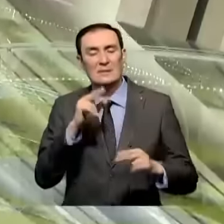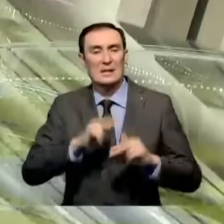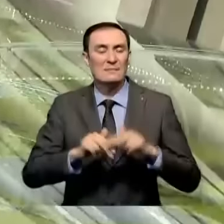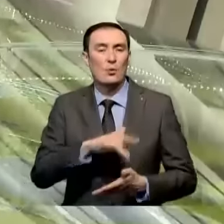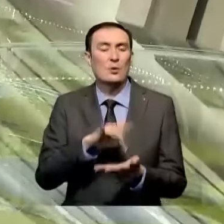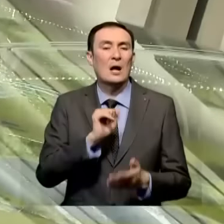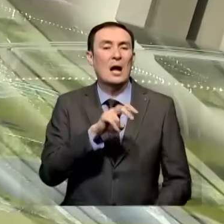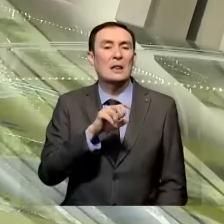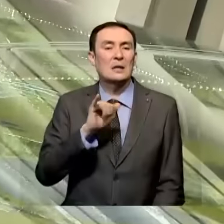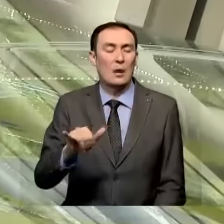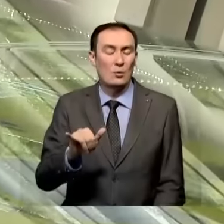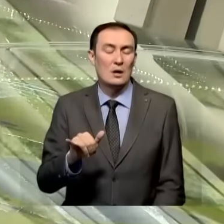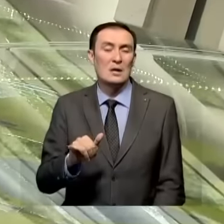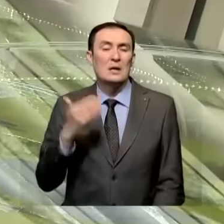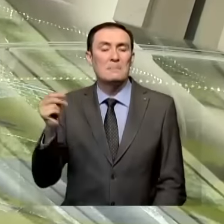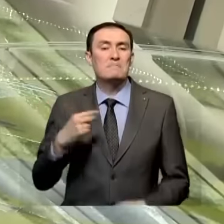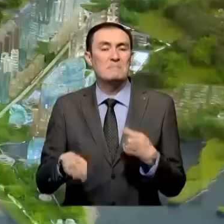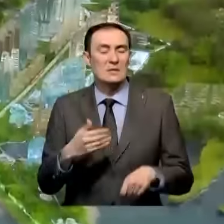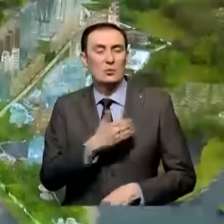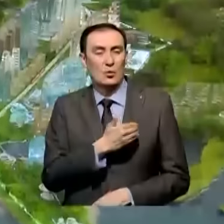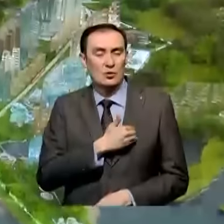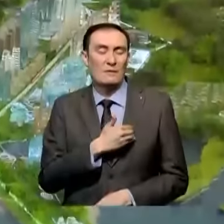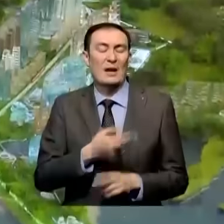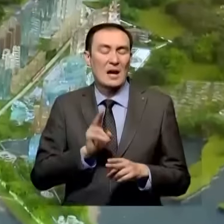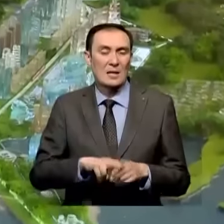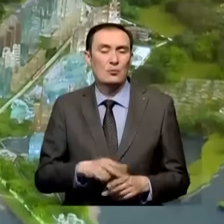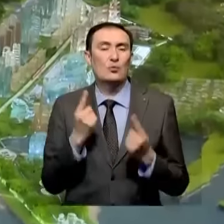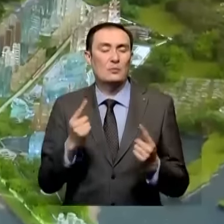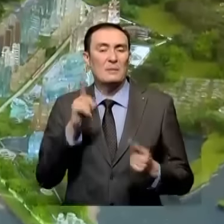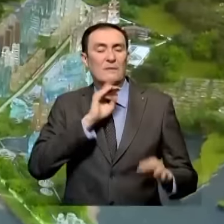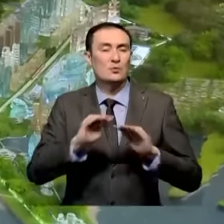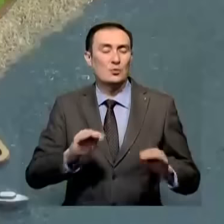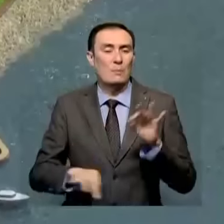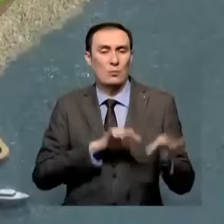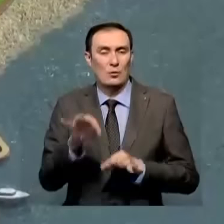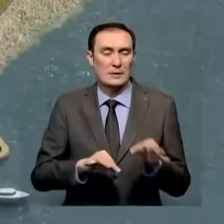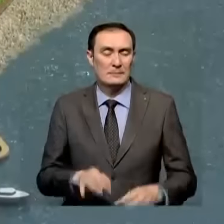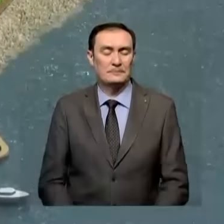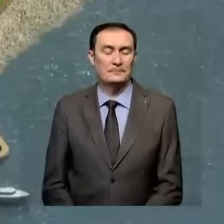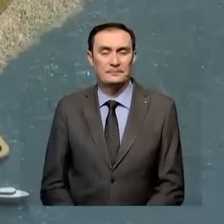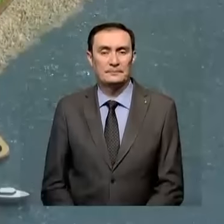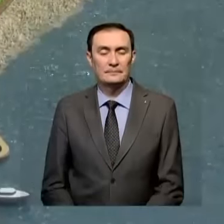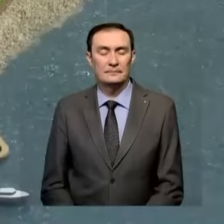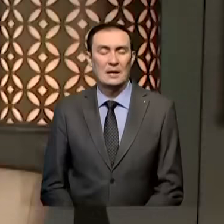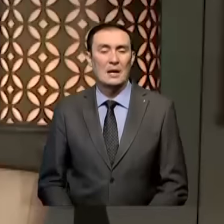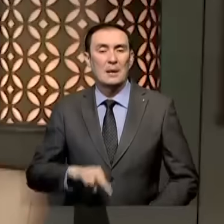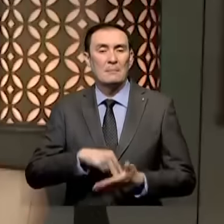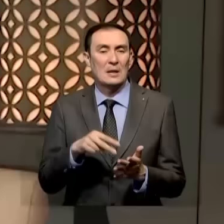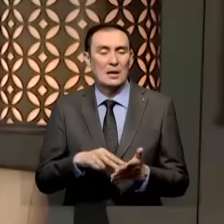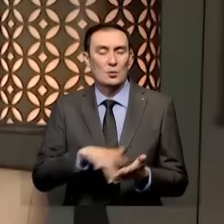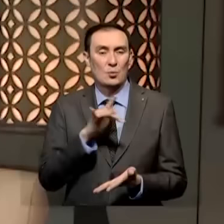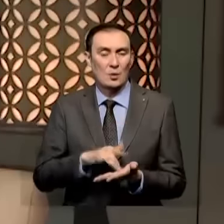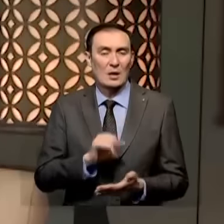города Алатау-Сити. Сингапурский бизнес заинтересован в этом крупнейшем инфраструктурном проекте. Концепт генерального плана